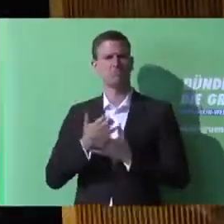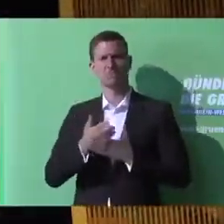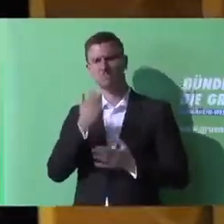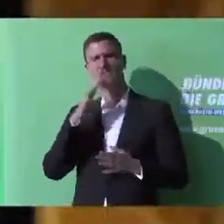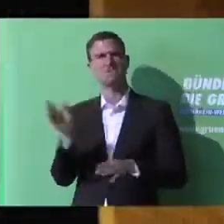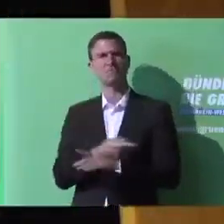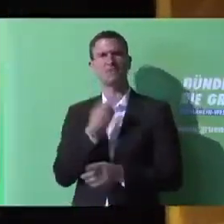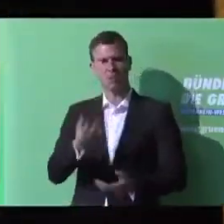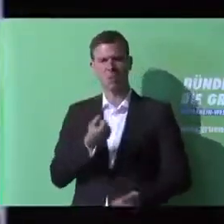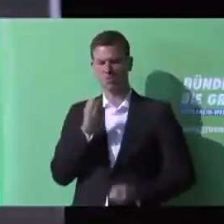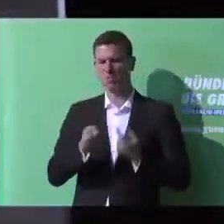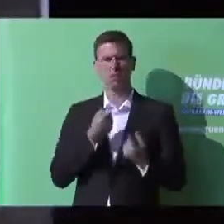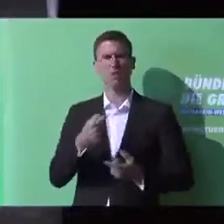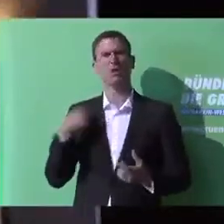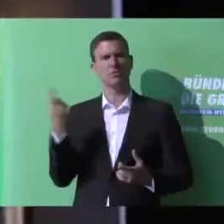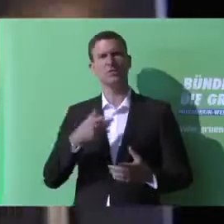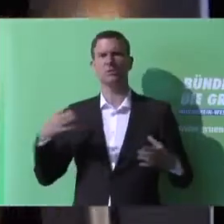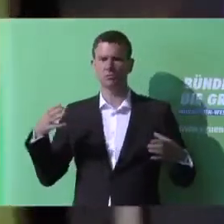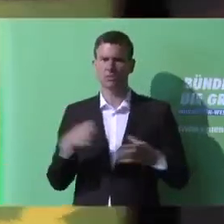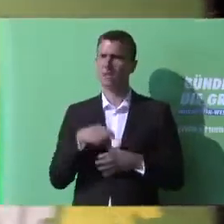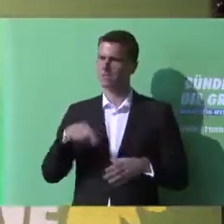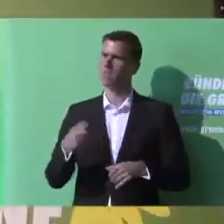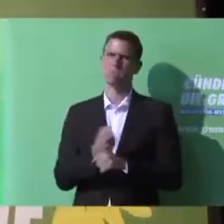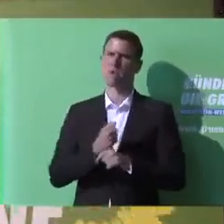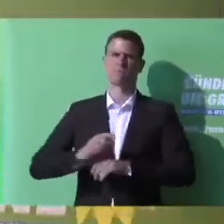Trümmer beseitigen wir jetzt hier gemeinsam auf der Bühne.